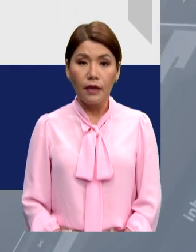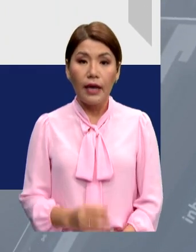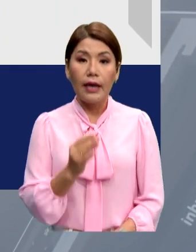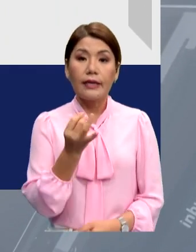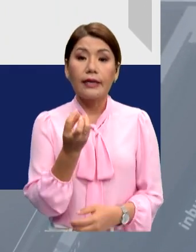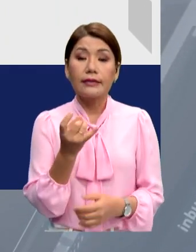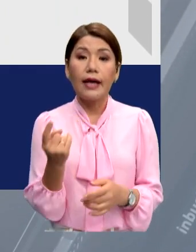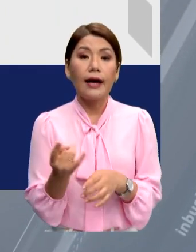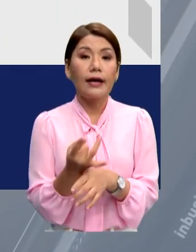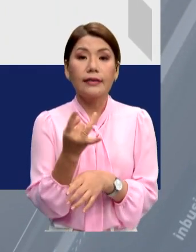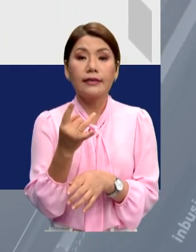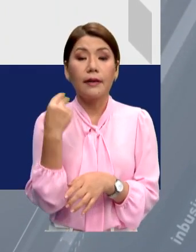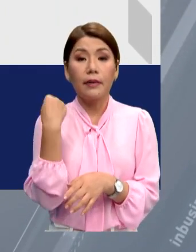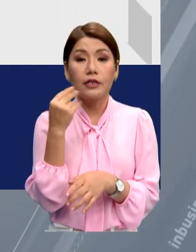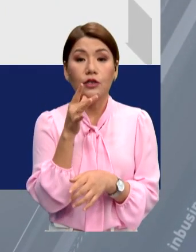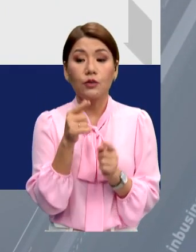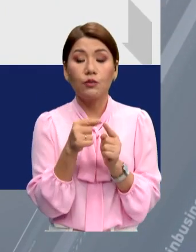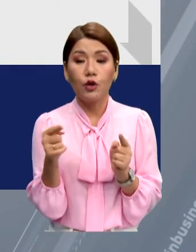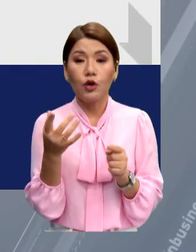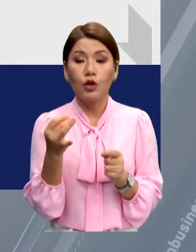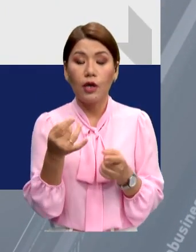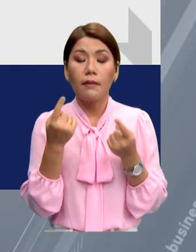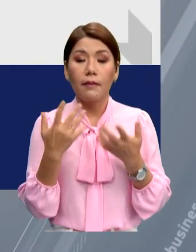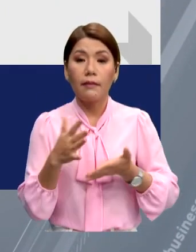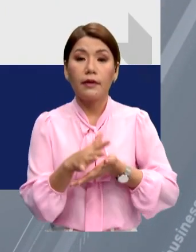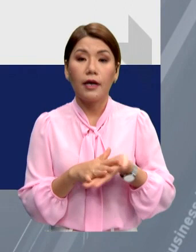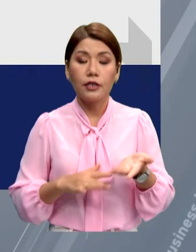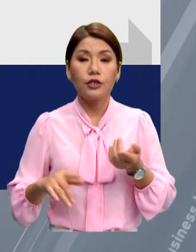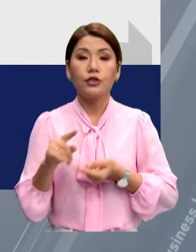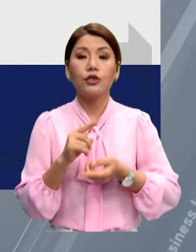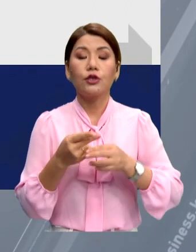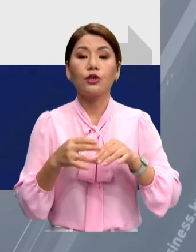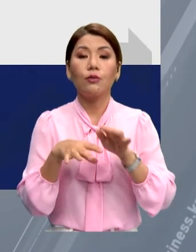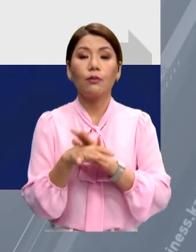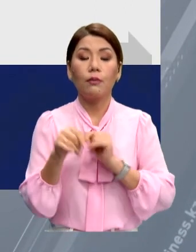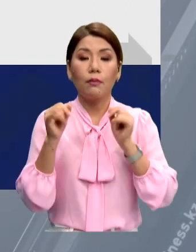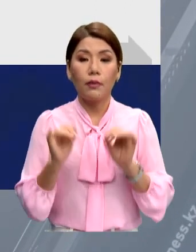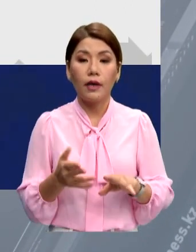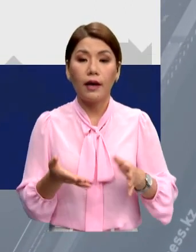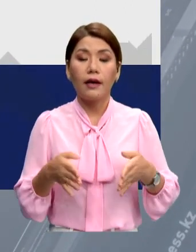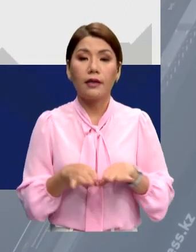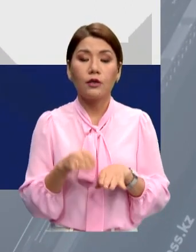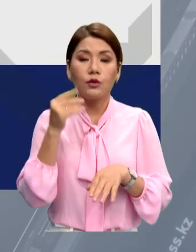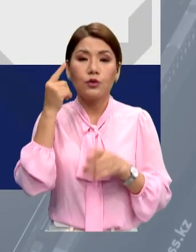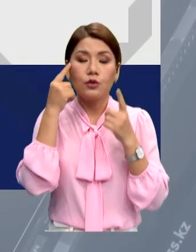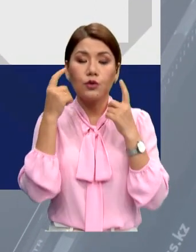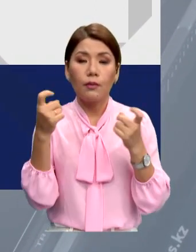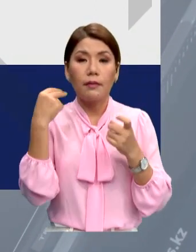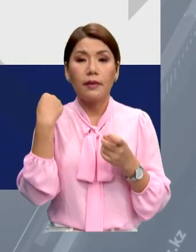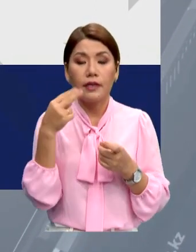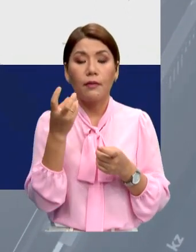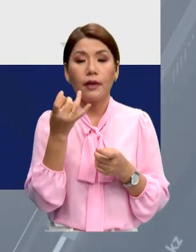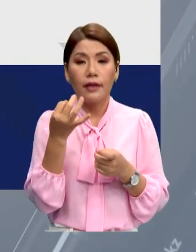Инициатива об однократном президентском сроке является логичным продолжением уже реализованных шагов по окончательному отходу от суперпрезидентской модели.